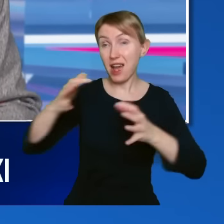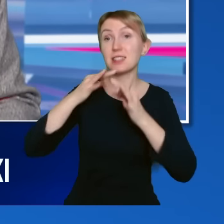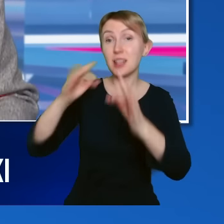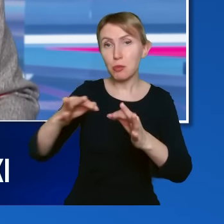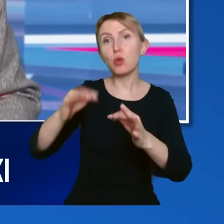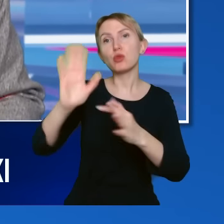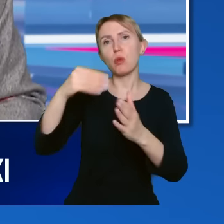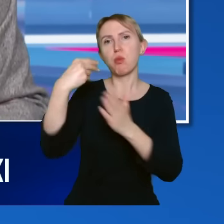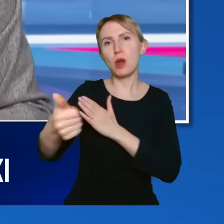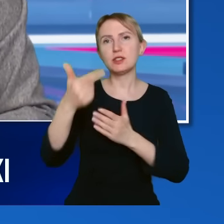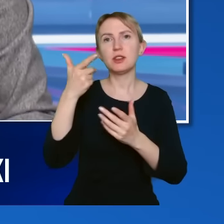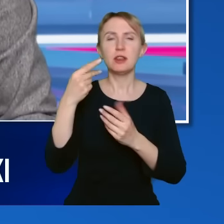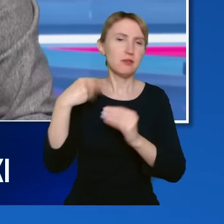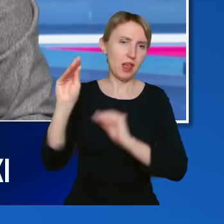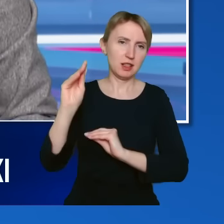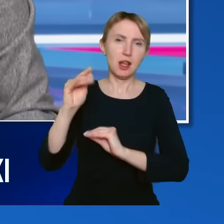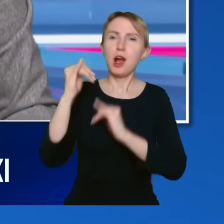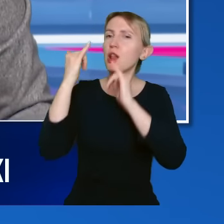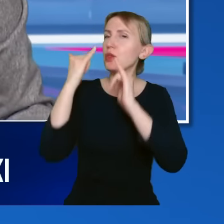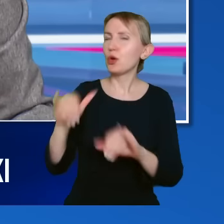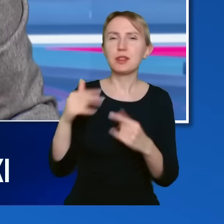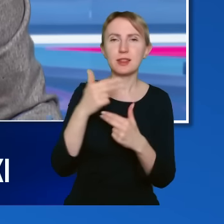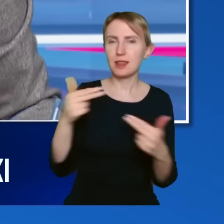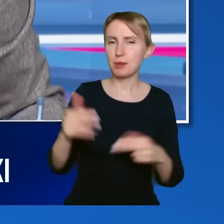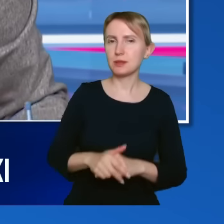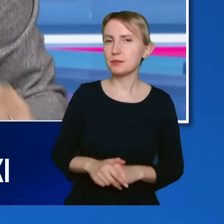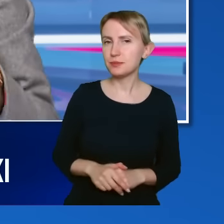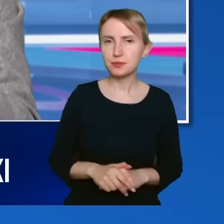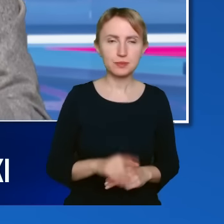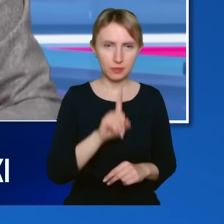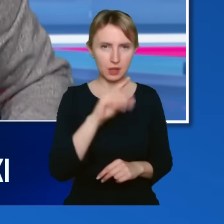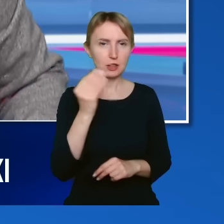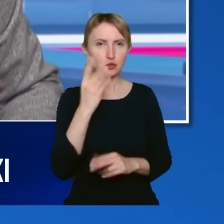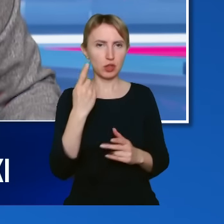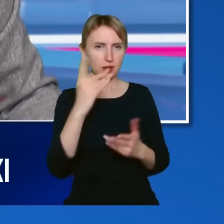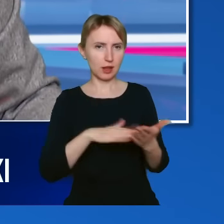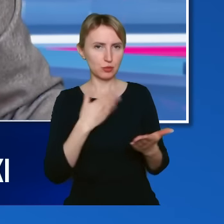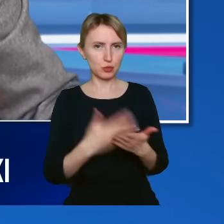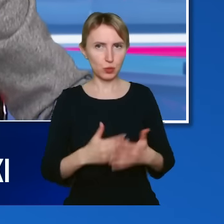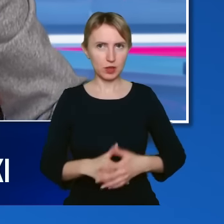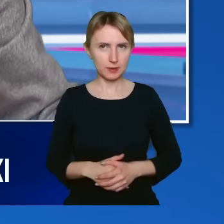o samochody osobowe, ale to już jest zupełnie inny temat. Jeszcze jeden przykład. To jedno zdanie.